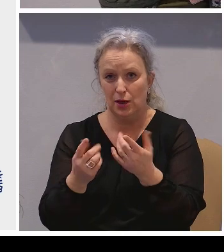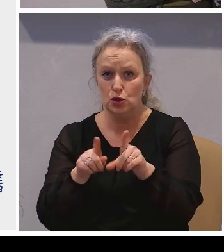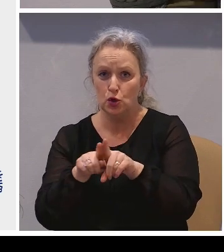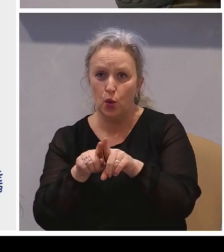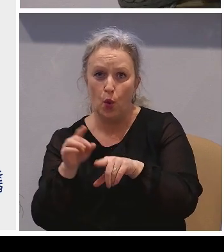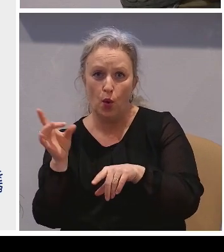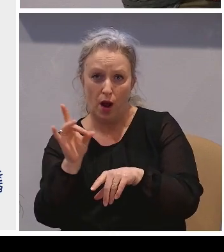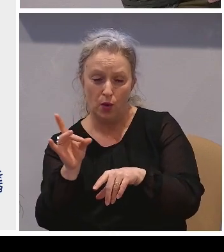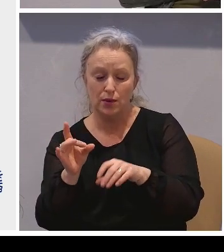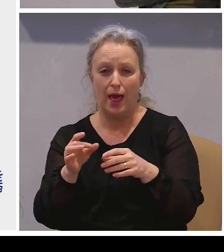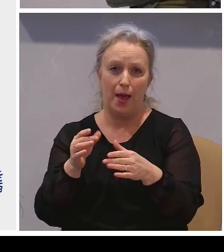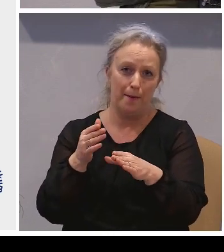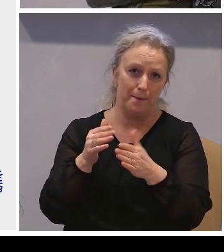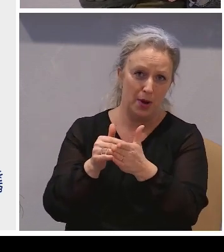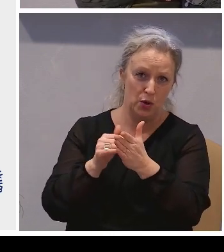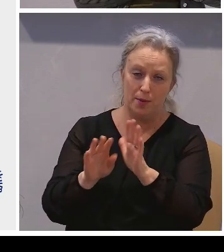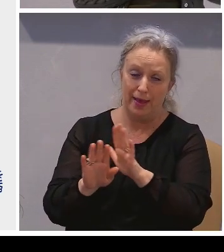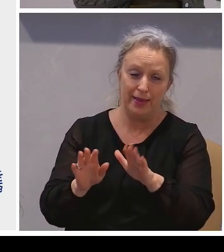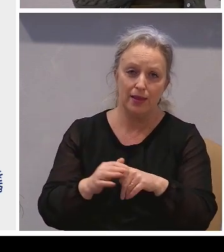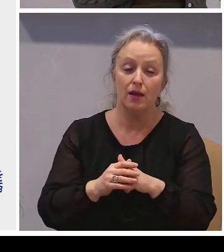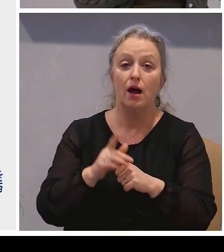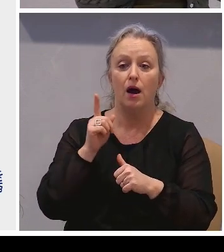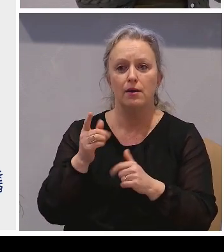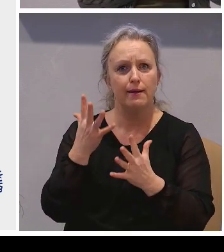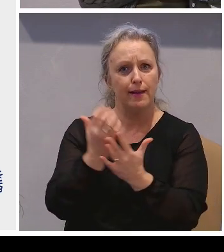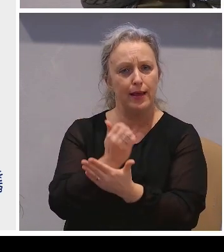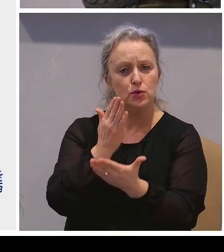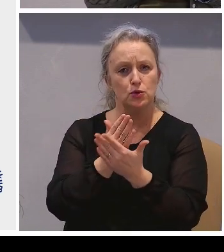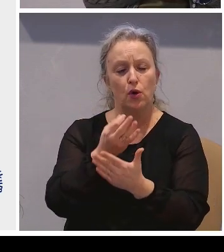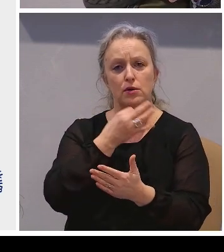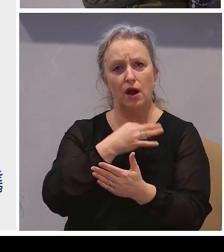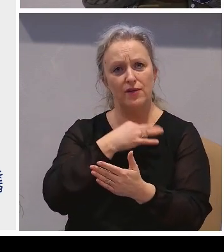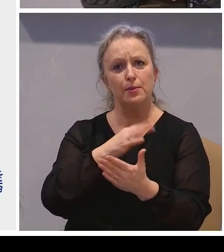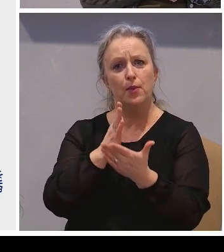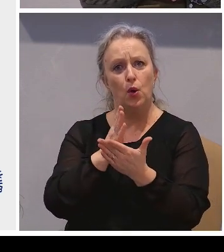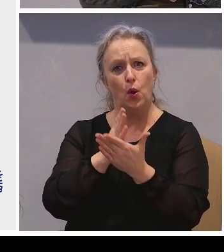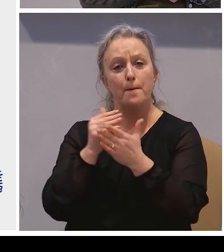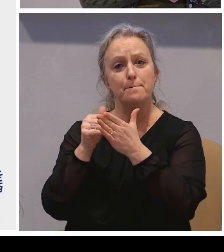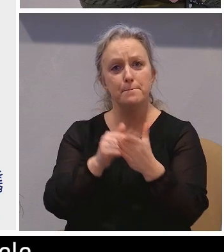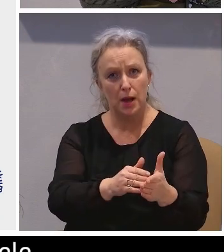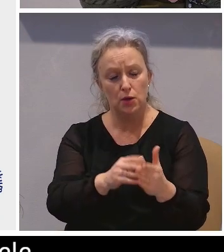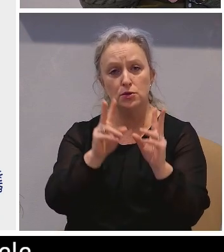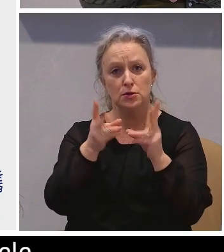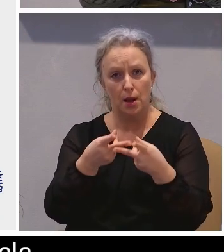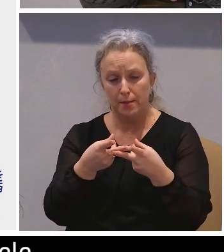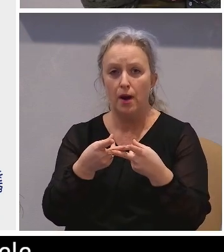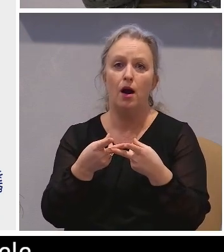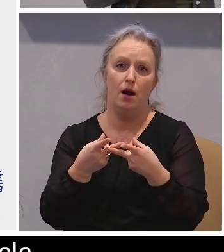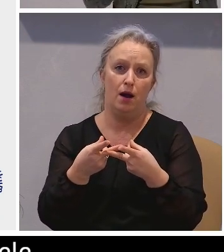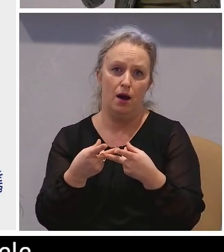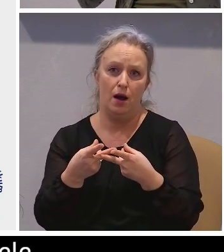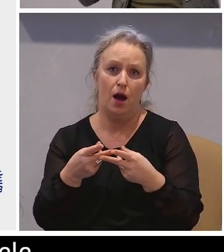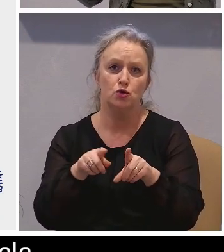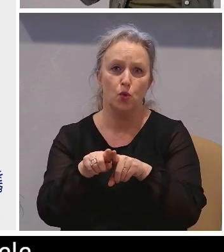on children leitud, alone. et Therefore, ravimil it was aristiplam the on impact tegelikult mõju of ka aristiplam spermatogeneesile, on samas